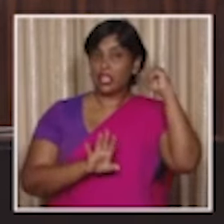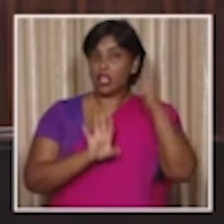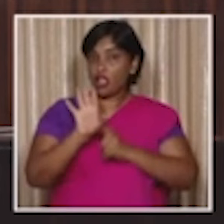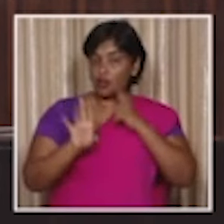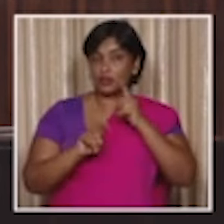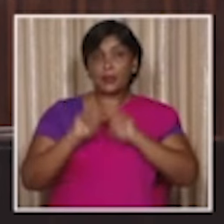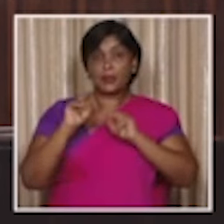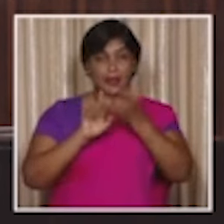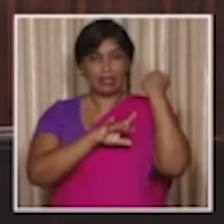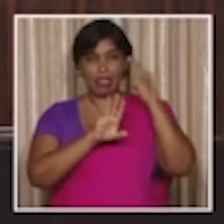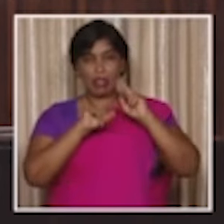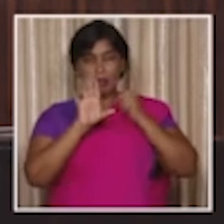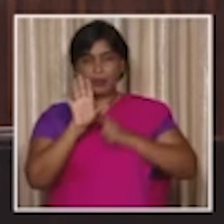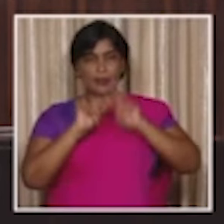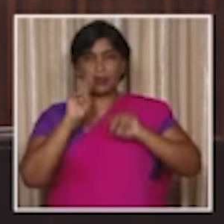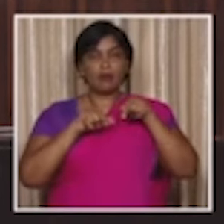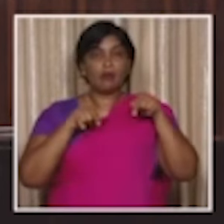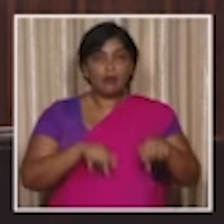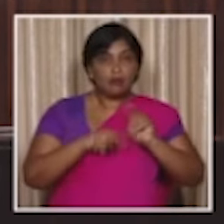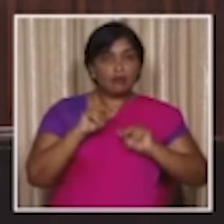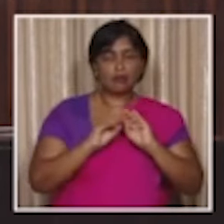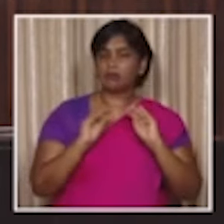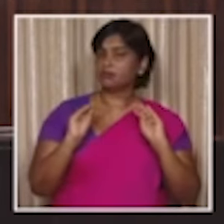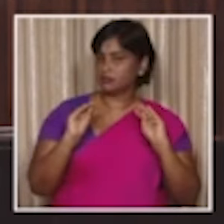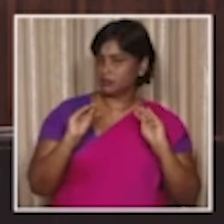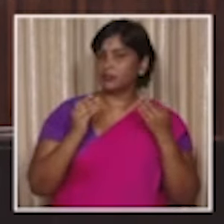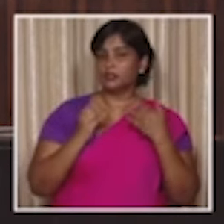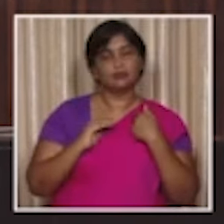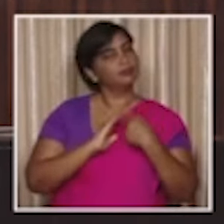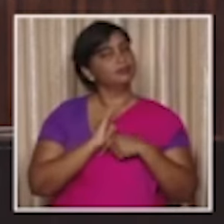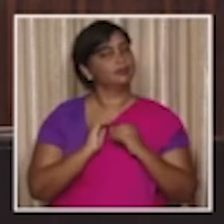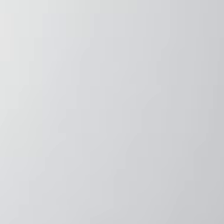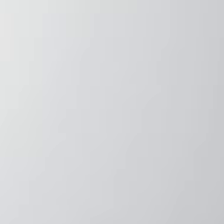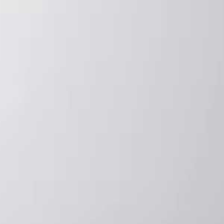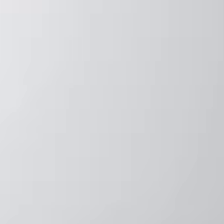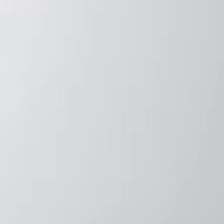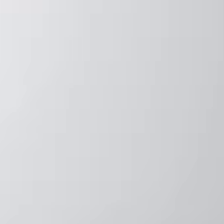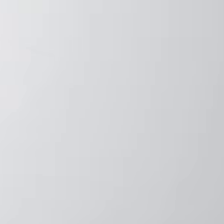අවුරුද්දේ පෙබ්‍රවාරිට වඩා යහපත් මට්ටමකින් අපේ රට ගොඩ නැංවී තියෙනවා.